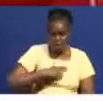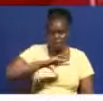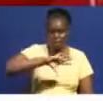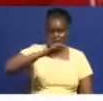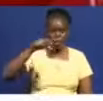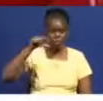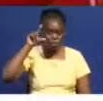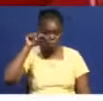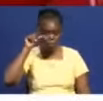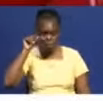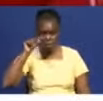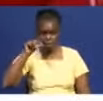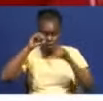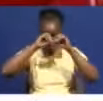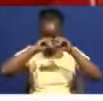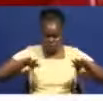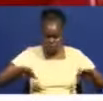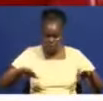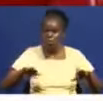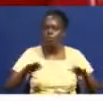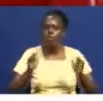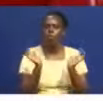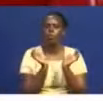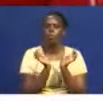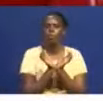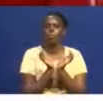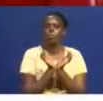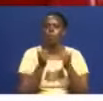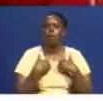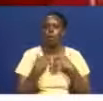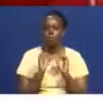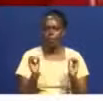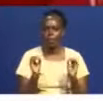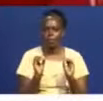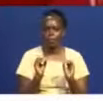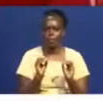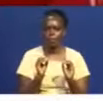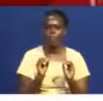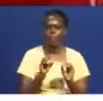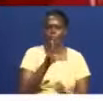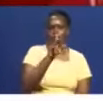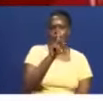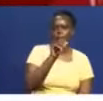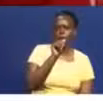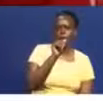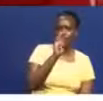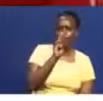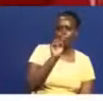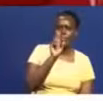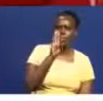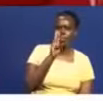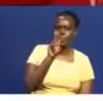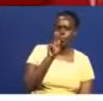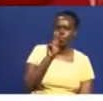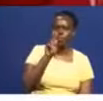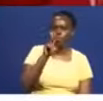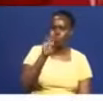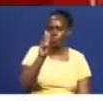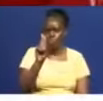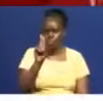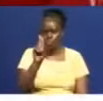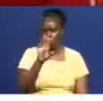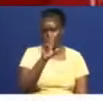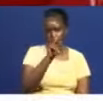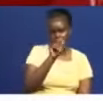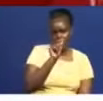ugatuzi uanze hatuna kiwanja cha kucheza kabumbu. Kabumbu ambayo watoto